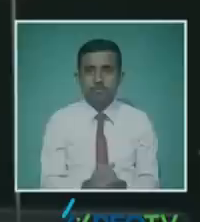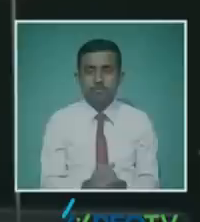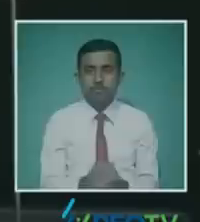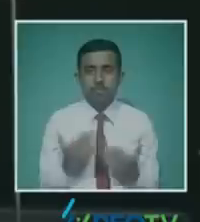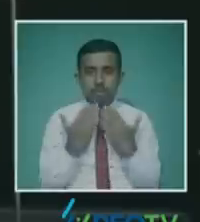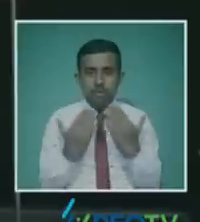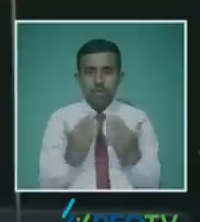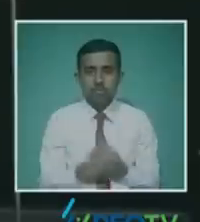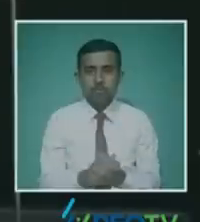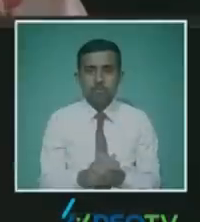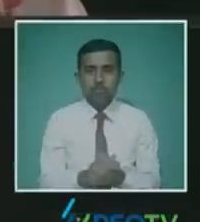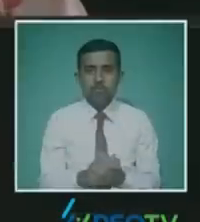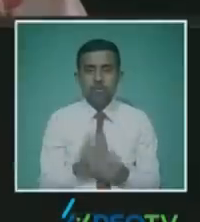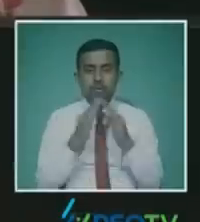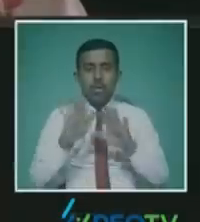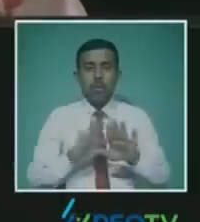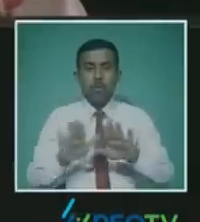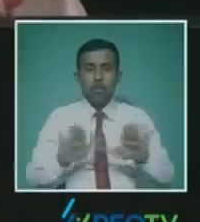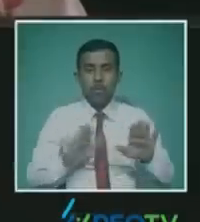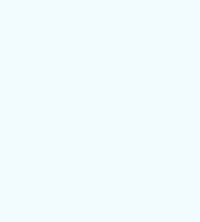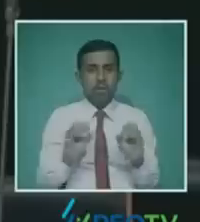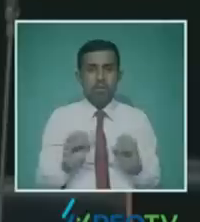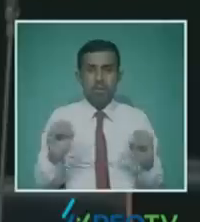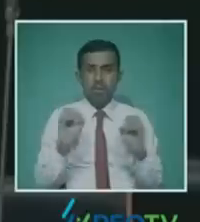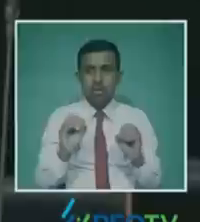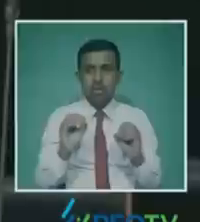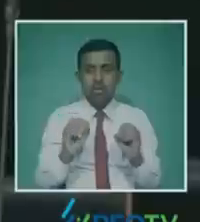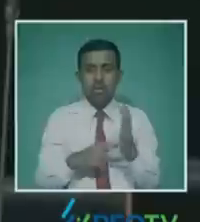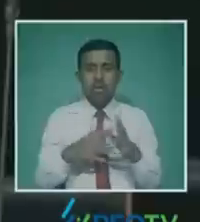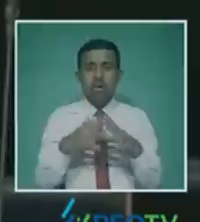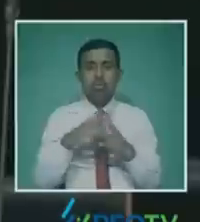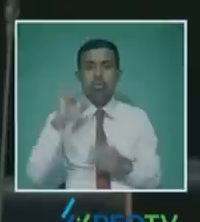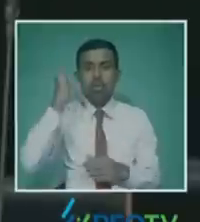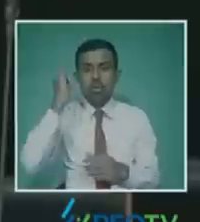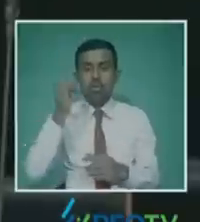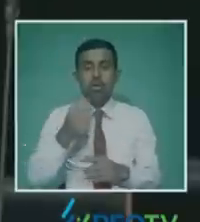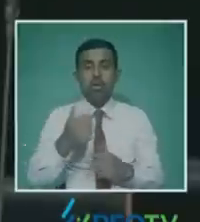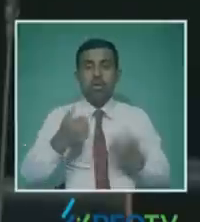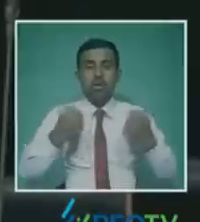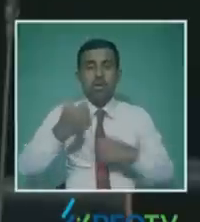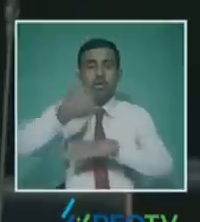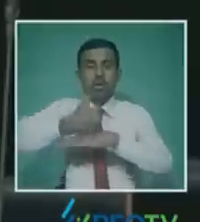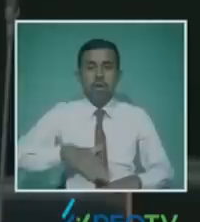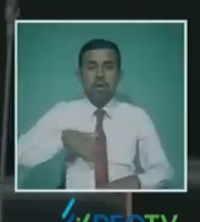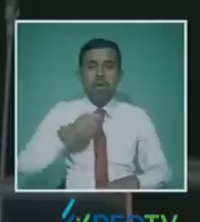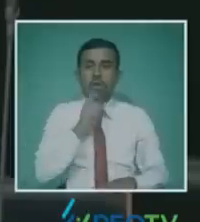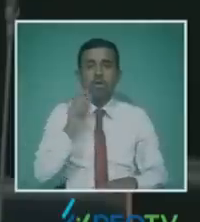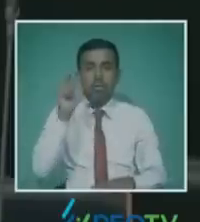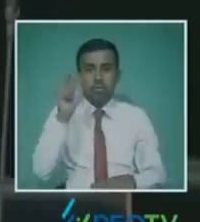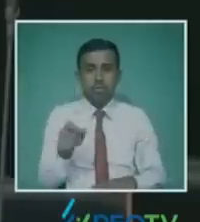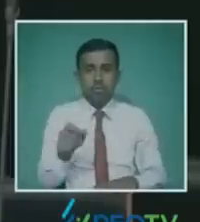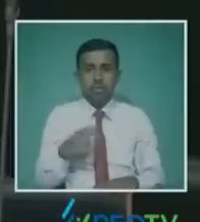නැහැ. මේ විද්‍යාලය පාලනය කරන්නේ ආණ්ඩුව නෙමෙයි. නීතිපතිතුමා ඉන්නවා, සභාපති තමයි අග්‍රවිනිශ්චකාරතුමා. ඉතින්